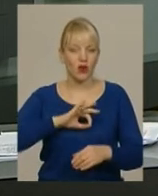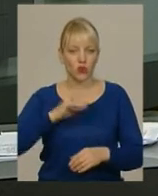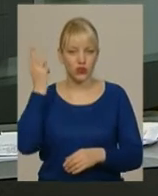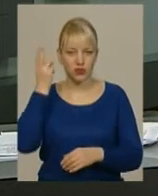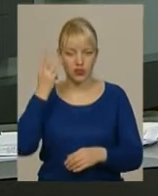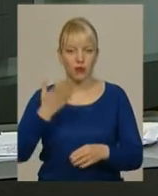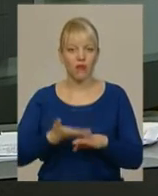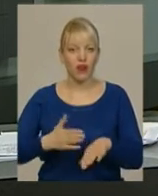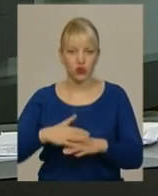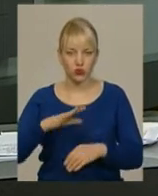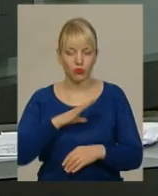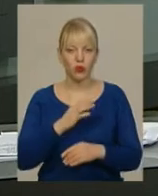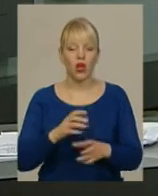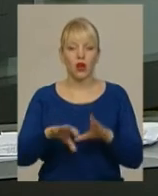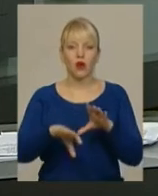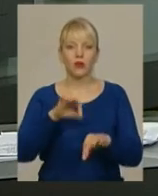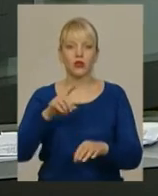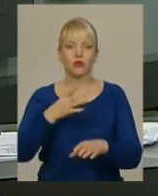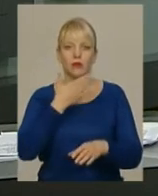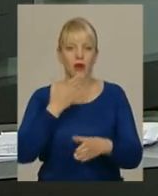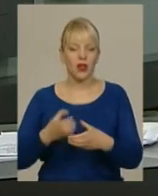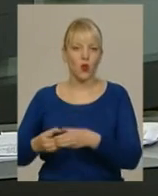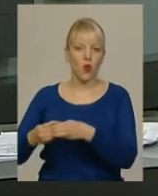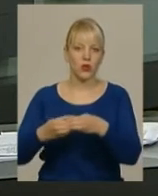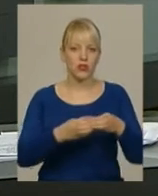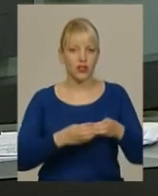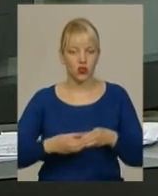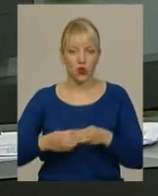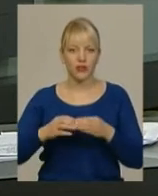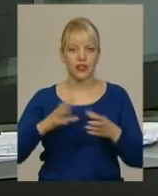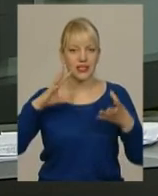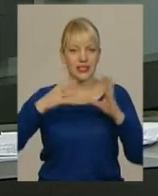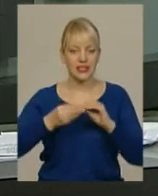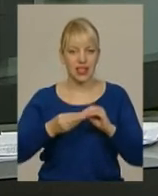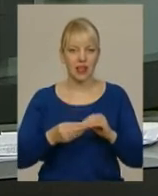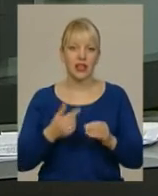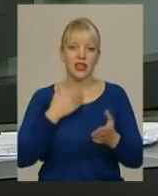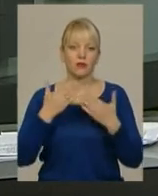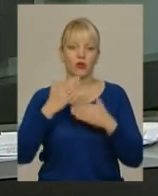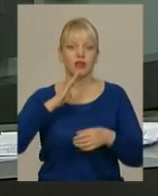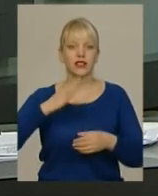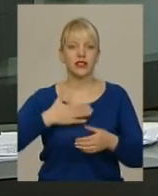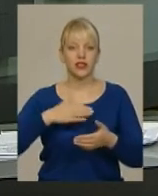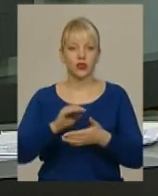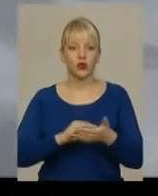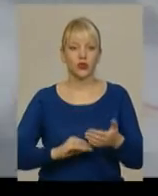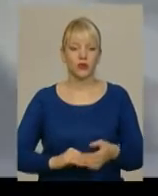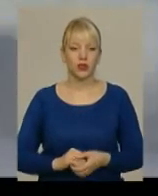важко. Обирати довелося через скасування консолідованого заліку. Зі спортсменкою скайпом спілкувалися наші кореспонденти.